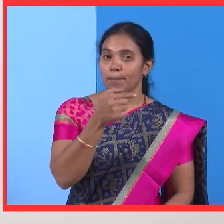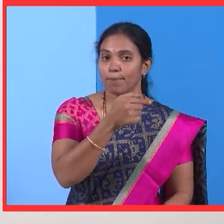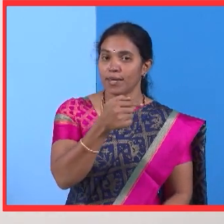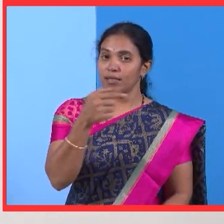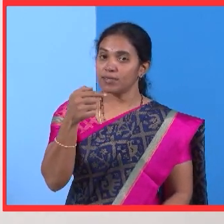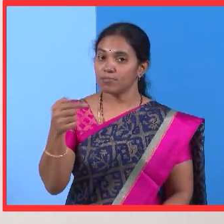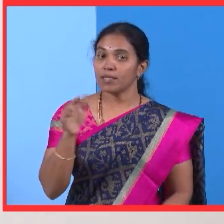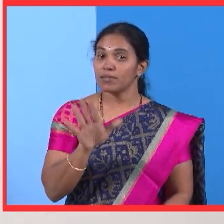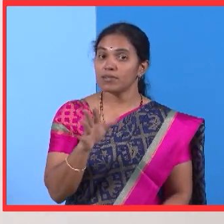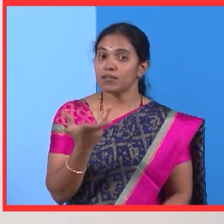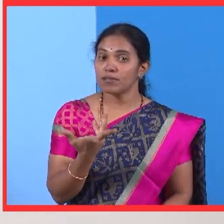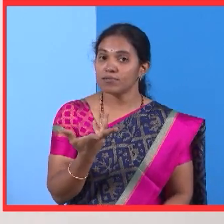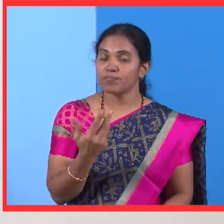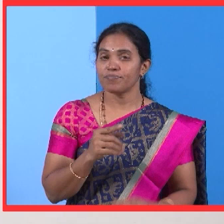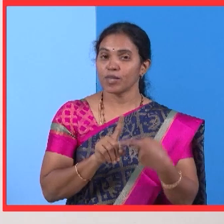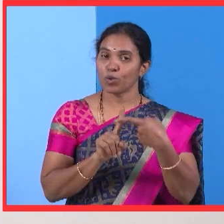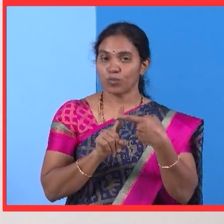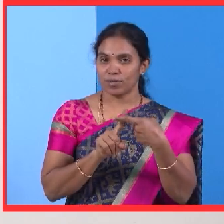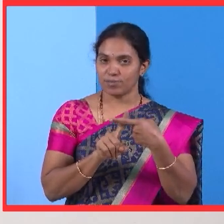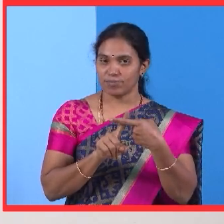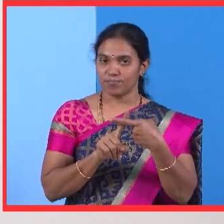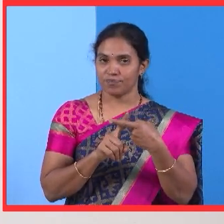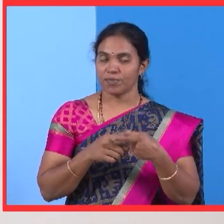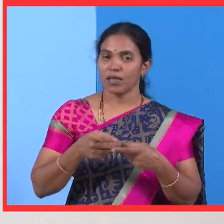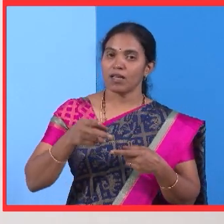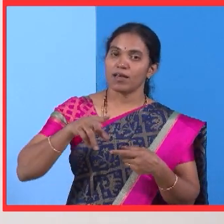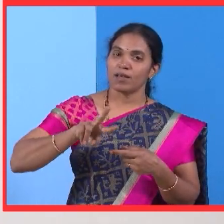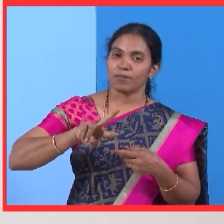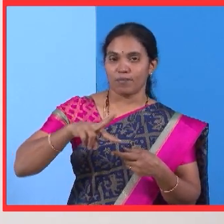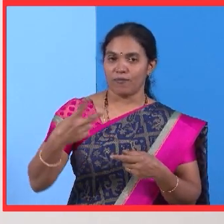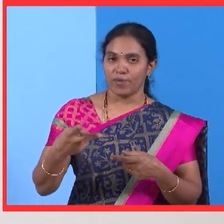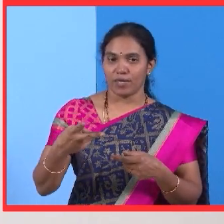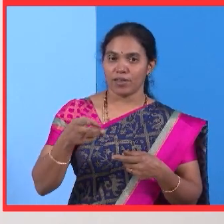கூட்டுக, மாறுபட்ட குறிகள் இருந்தால் பெரிய எண்ணின் குறியை போட்டு கழிக்க.